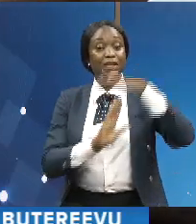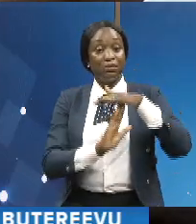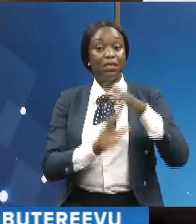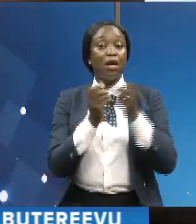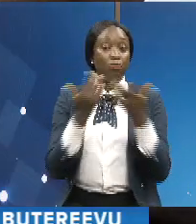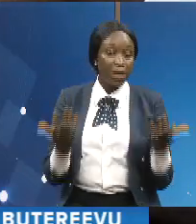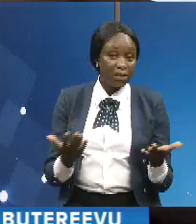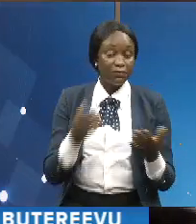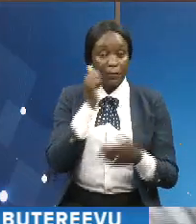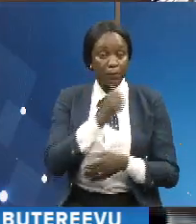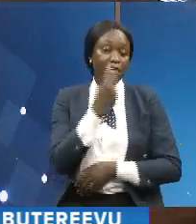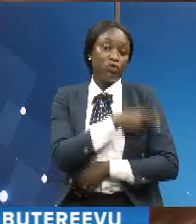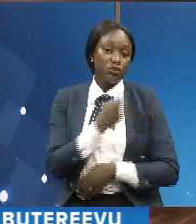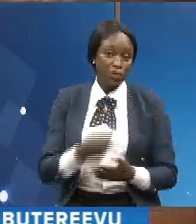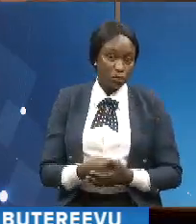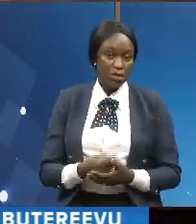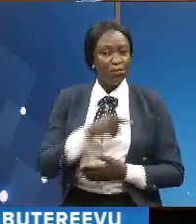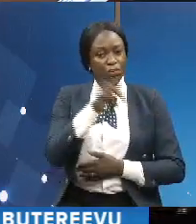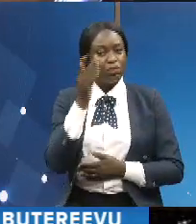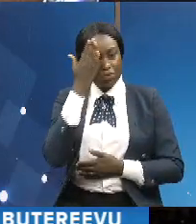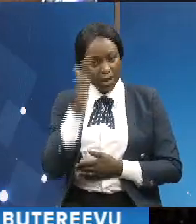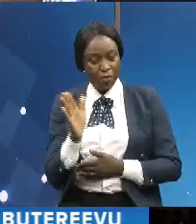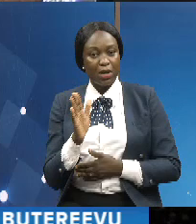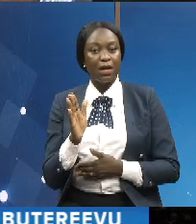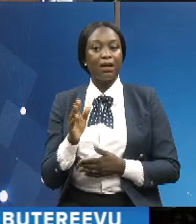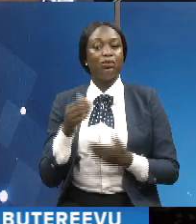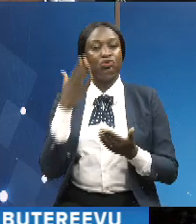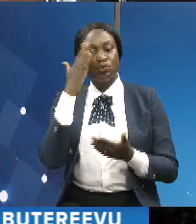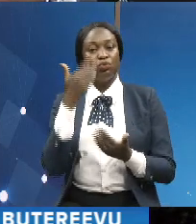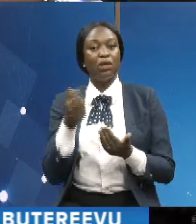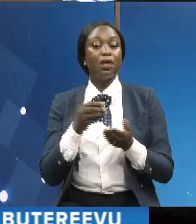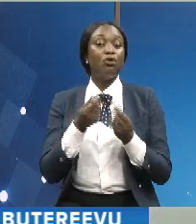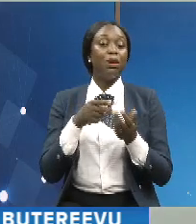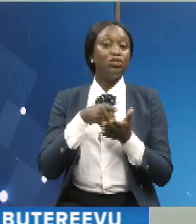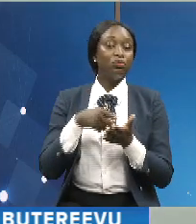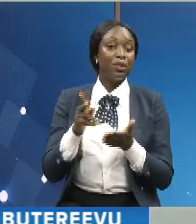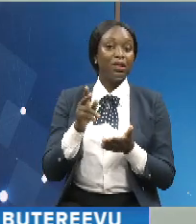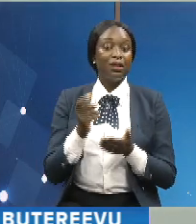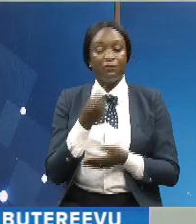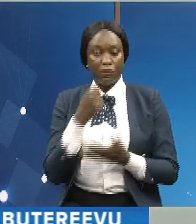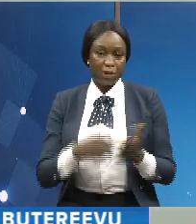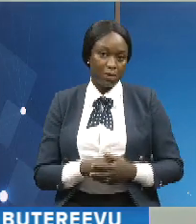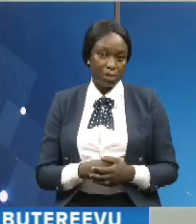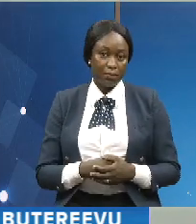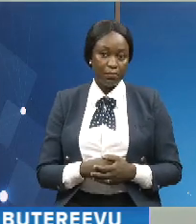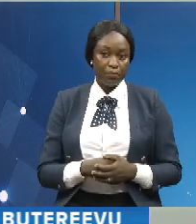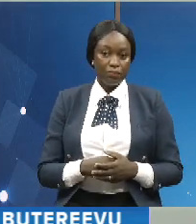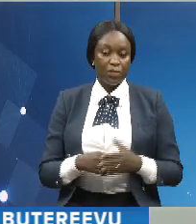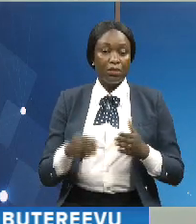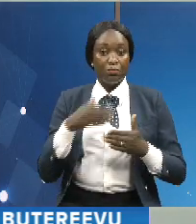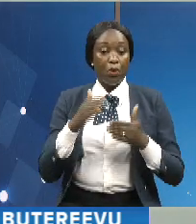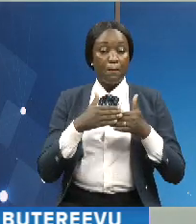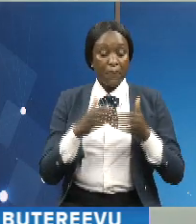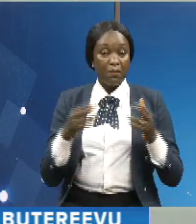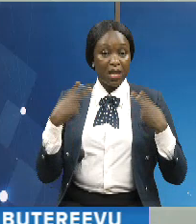gano ag'obwannannyini kubanga baba bamanyi bulungi ebbeeyi y'eddagala erikozesebwa mu malwaliro gano. Amateeka gagamba ddala Public Health